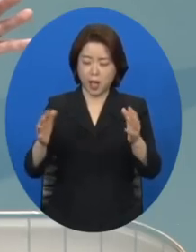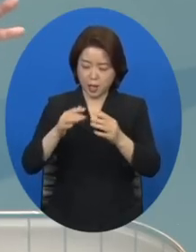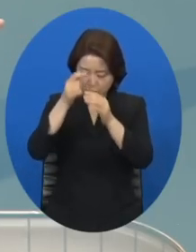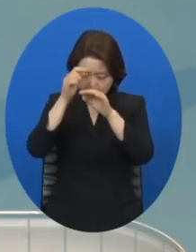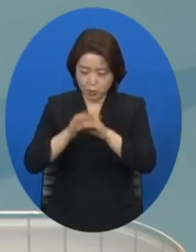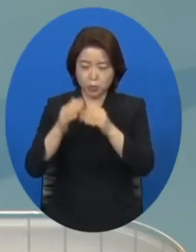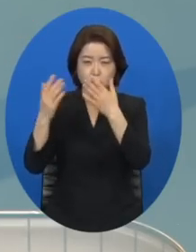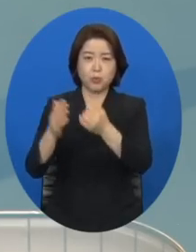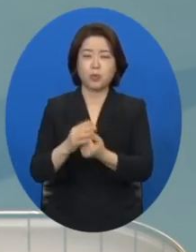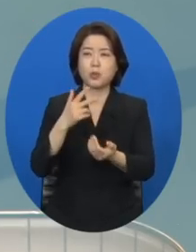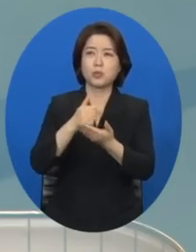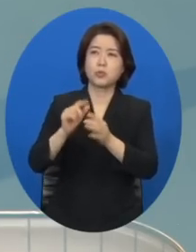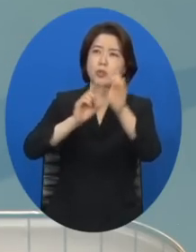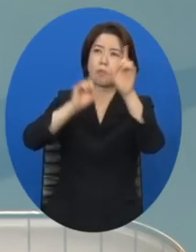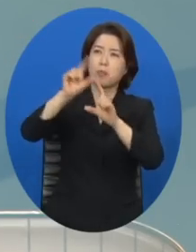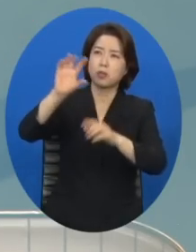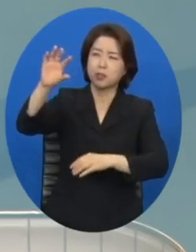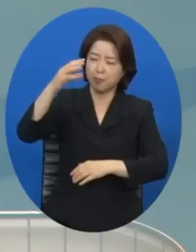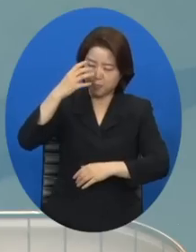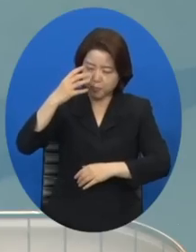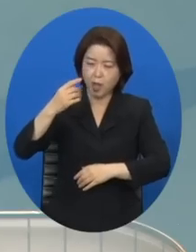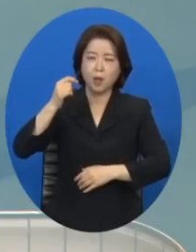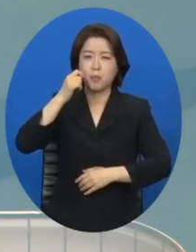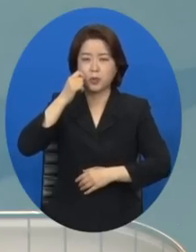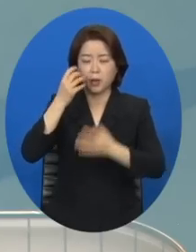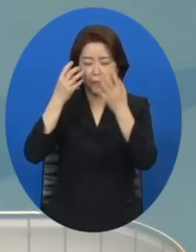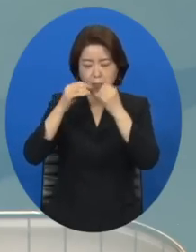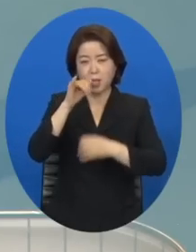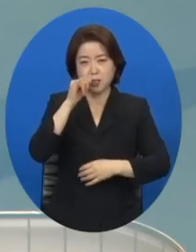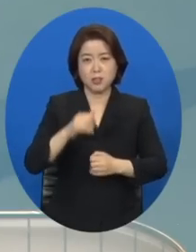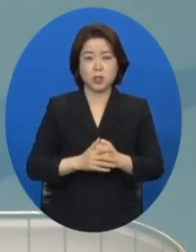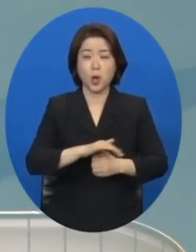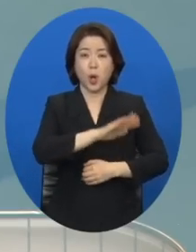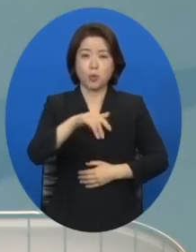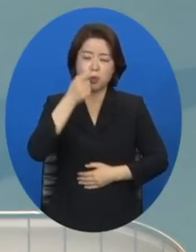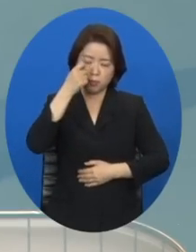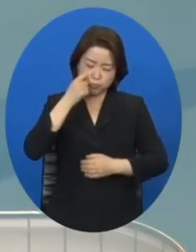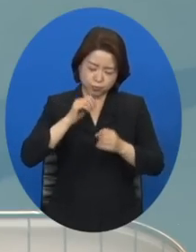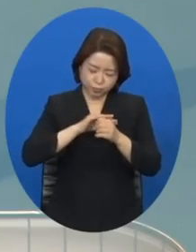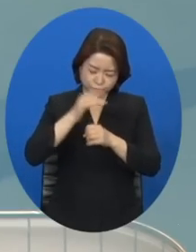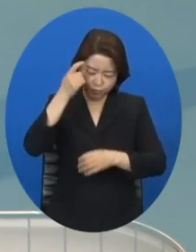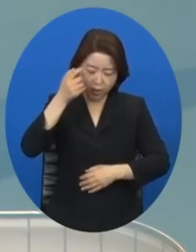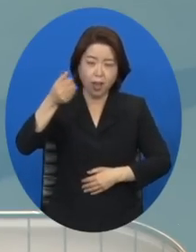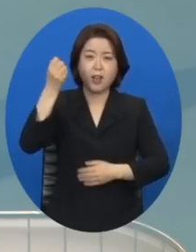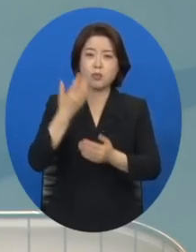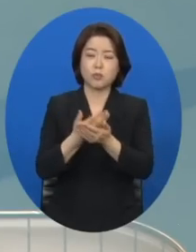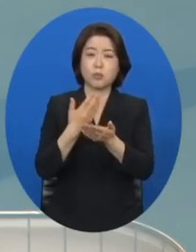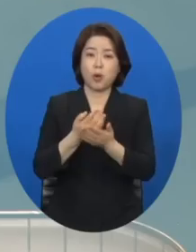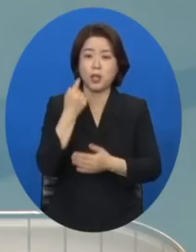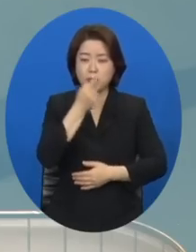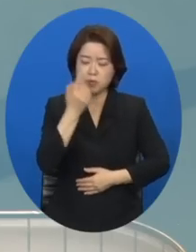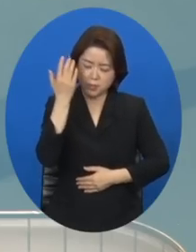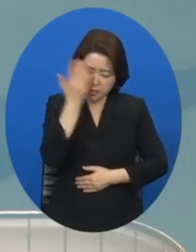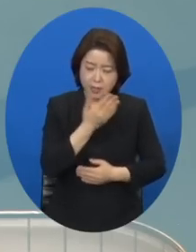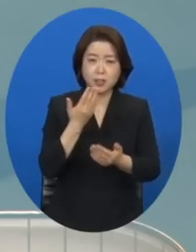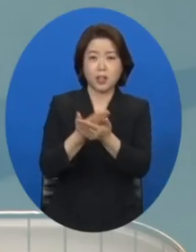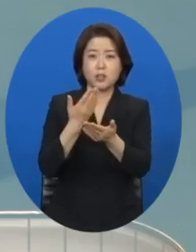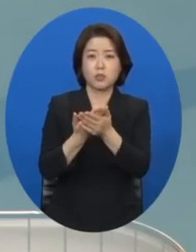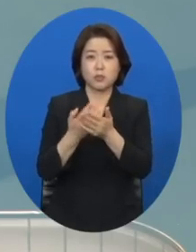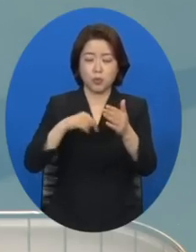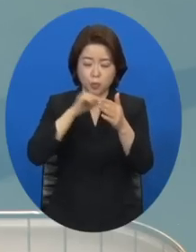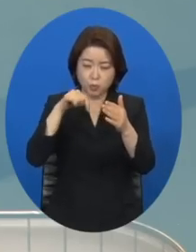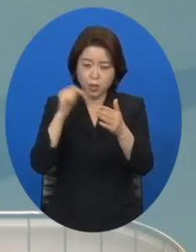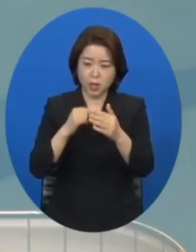우리가 주님의 모습을 담지 못한 부분이 너무나 많습니다 주님 우리를 불쌍히 여겨 주시고 우리 입술에 정결하게 해 주시고 우리